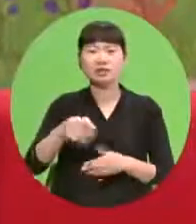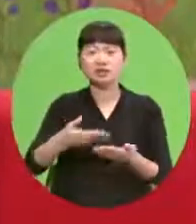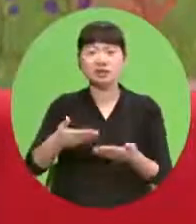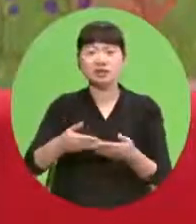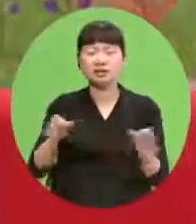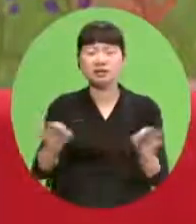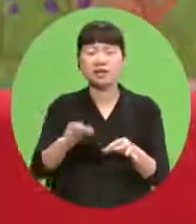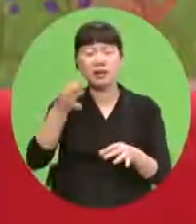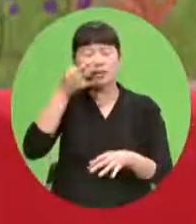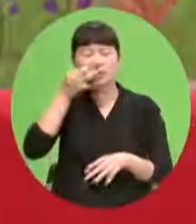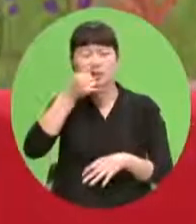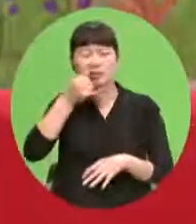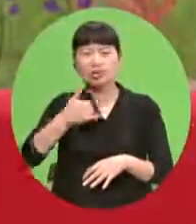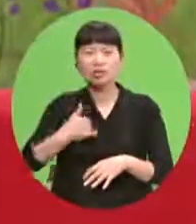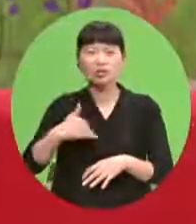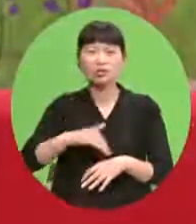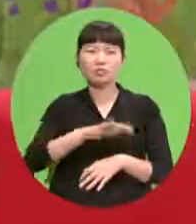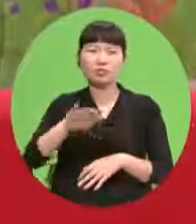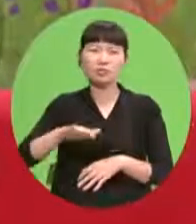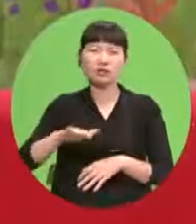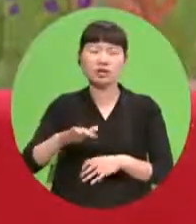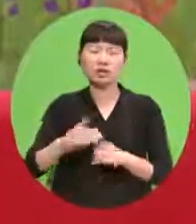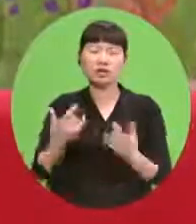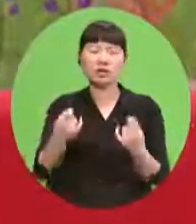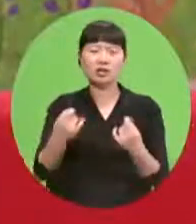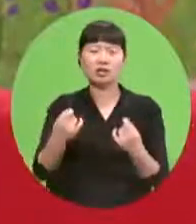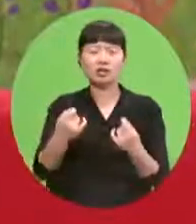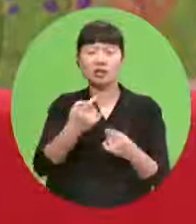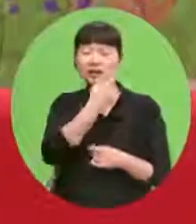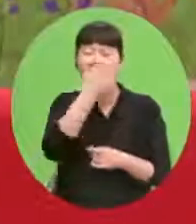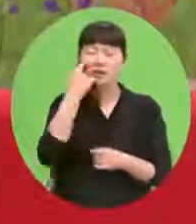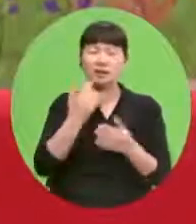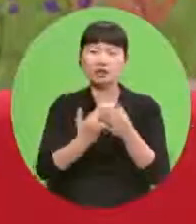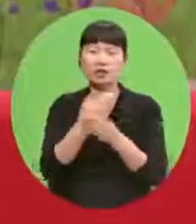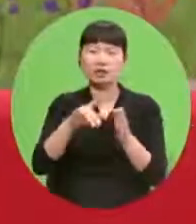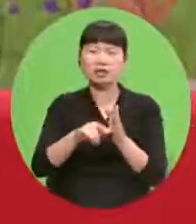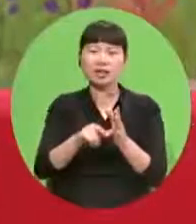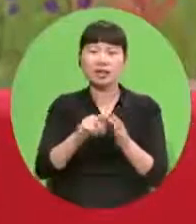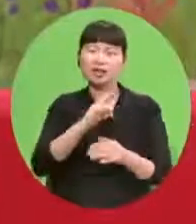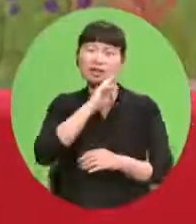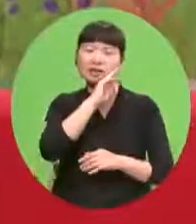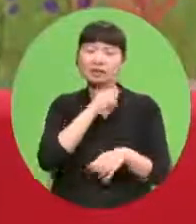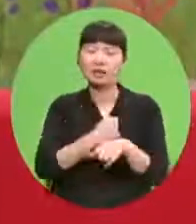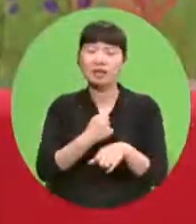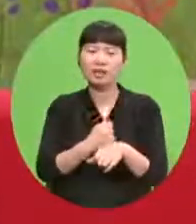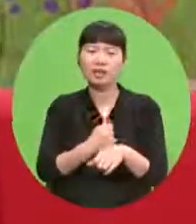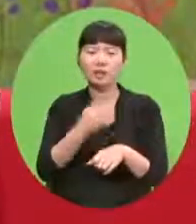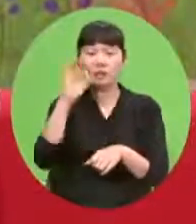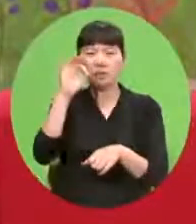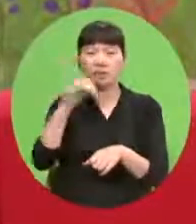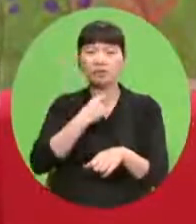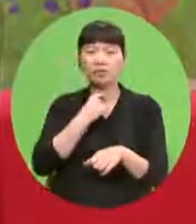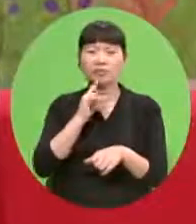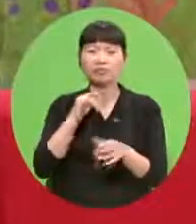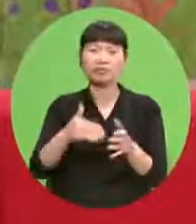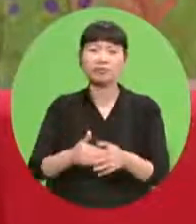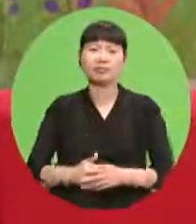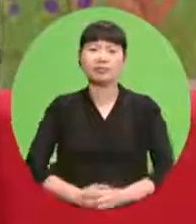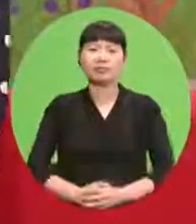잠깐 보여주시면 저희가 어떤 이런 증상이 나타날 때는 좀 의심을 해봐야 된다. 좀 봤으면 좋겠거든요.